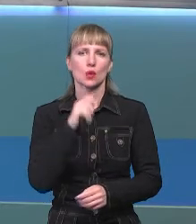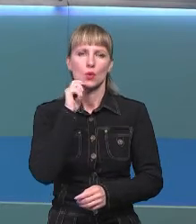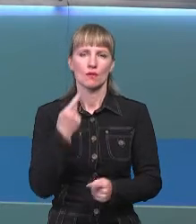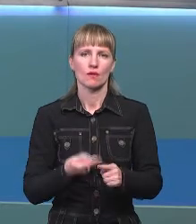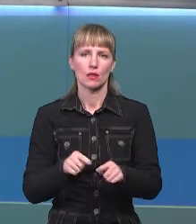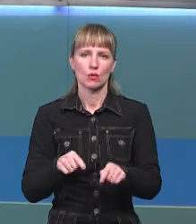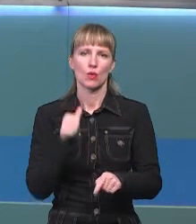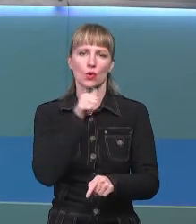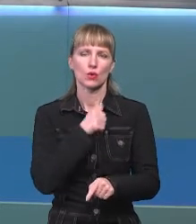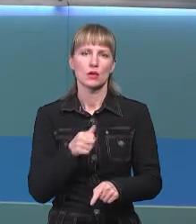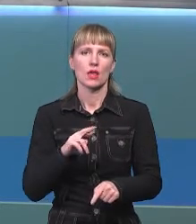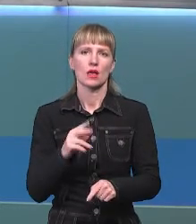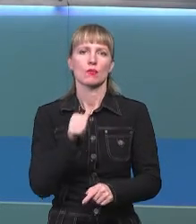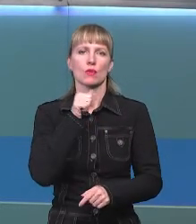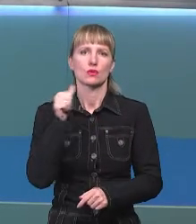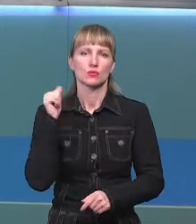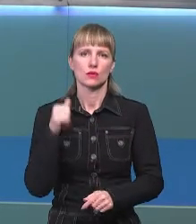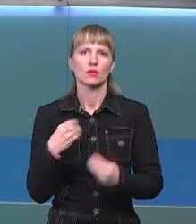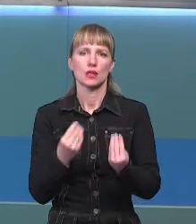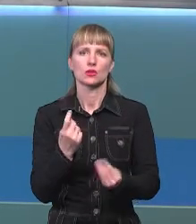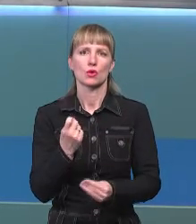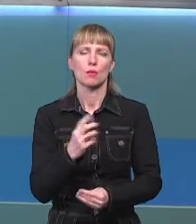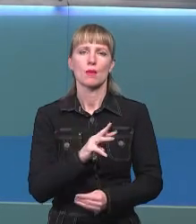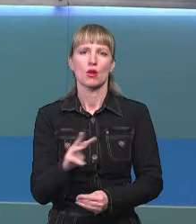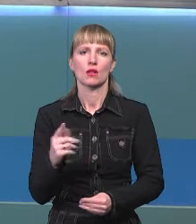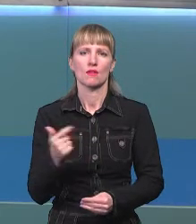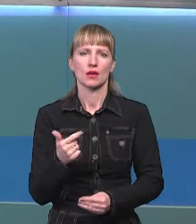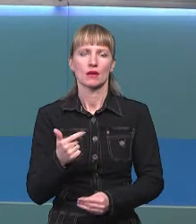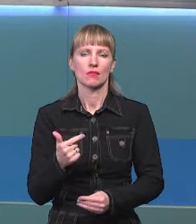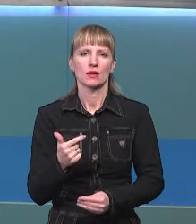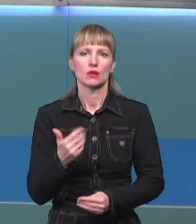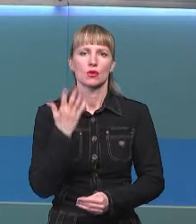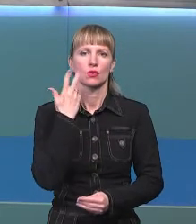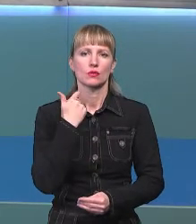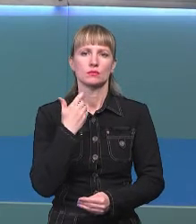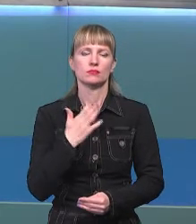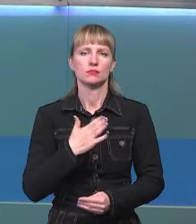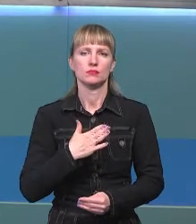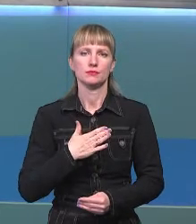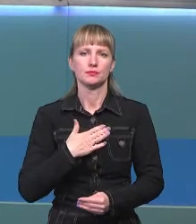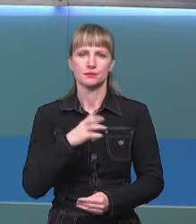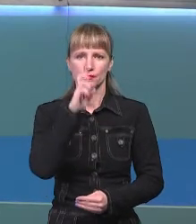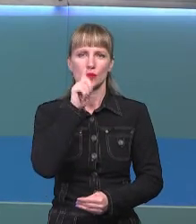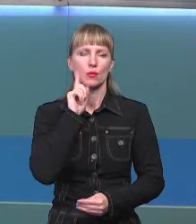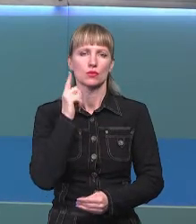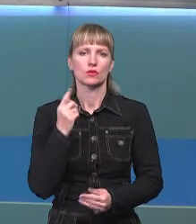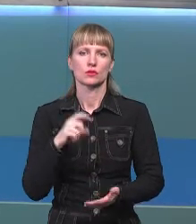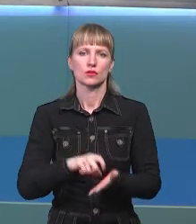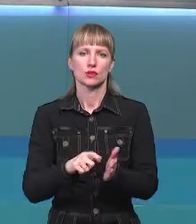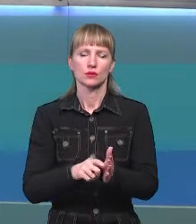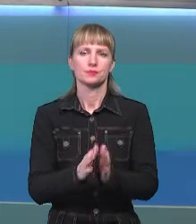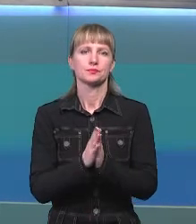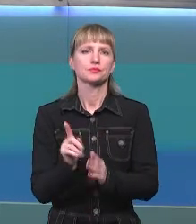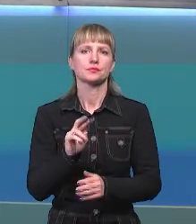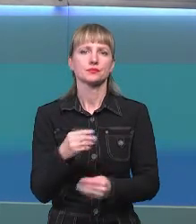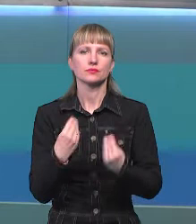цьому році, як і в минулому, виділили 100 мільйонів гривень, коли Держмолоджитло просило,